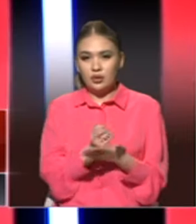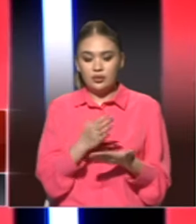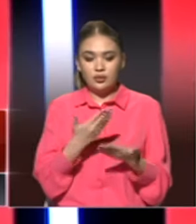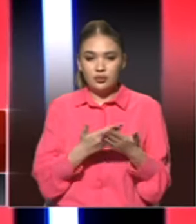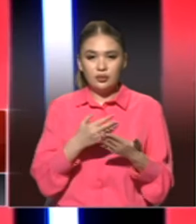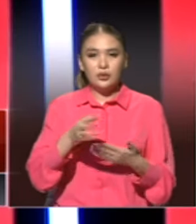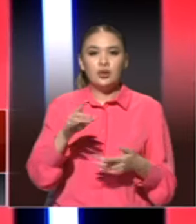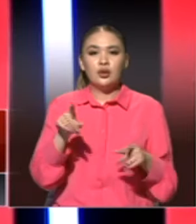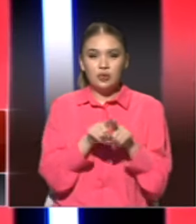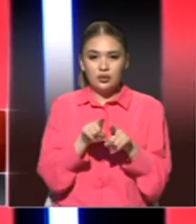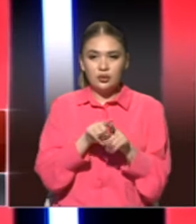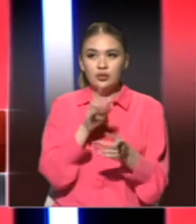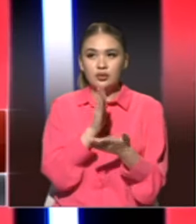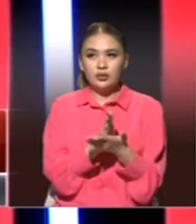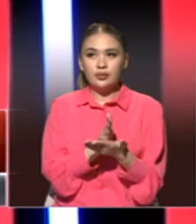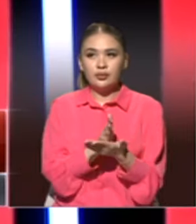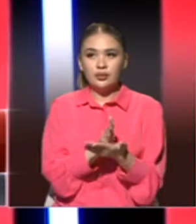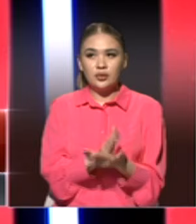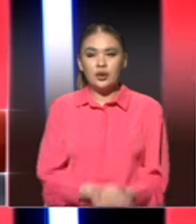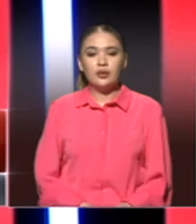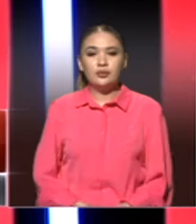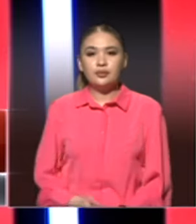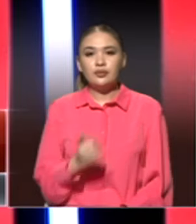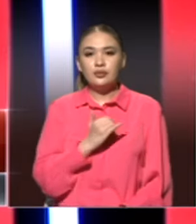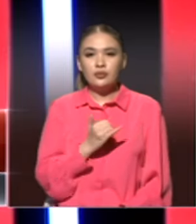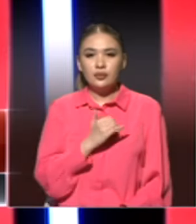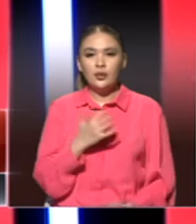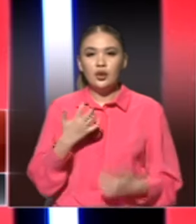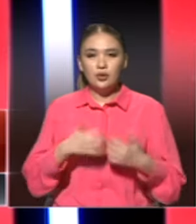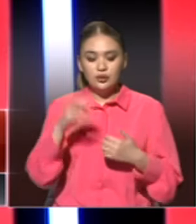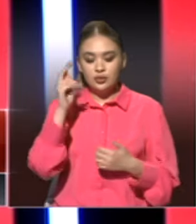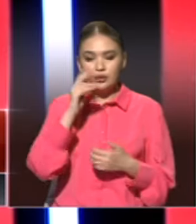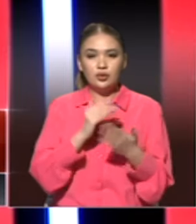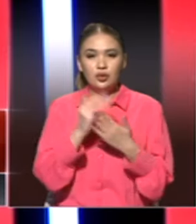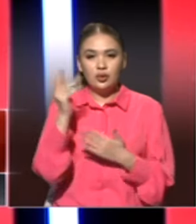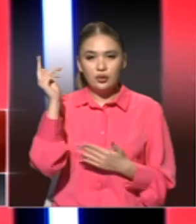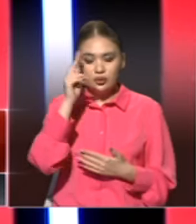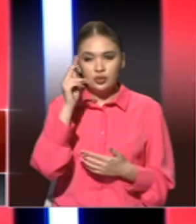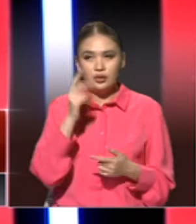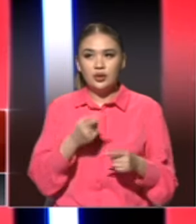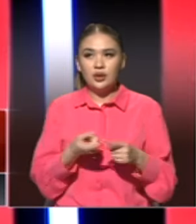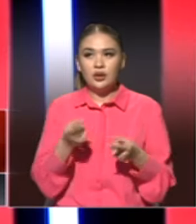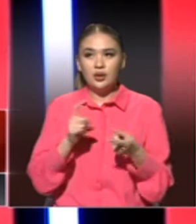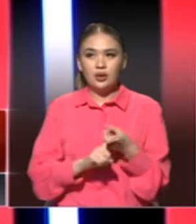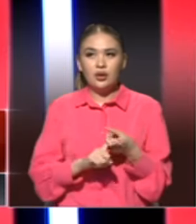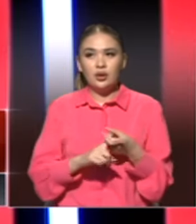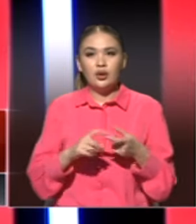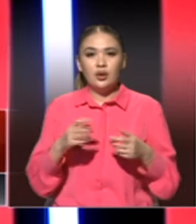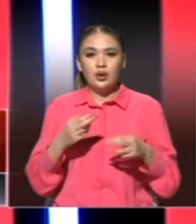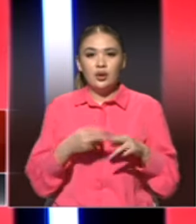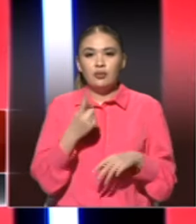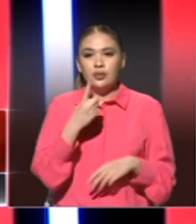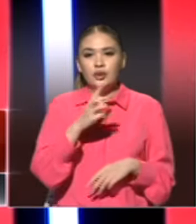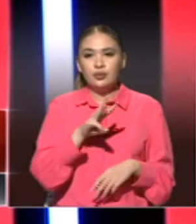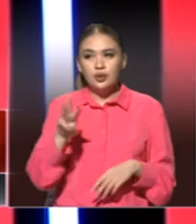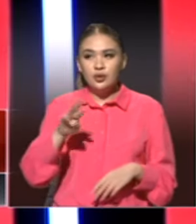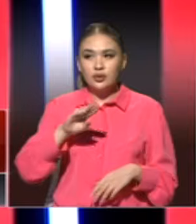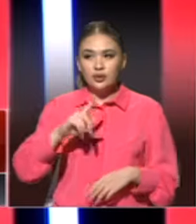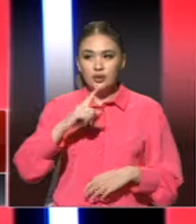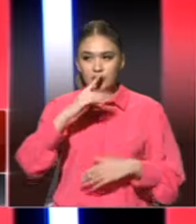ұтылады. Ұтатын тек қана сол миллион, бізде орта білімнің бағасы, жоғарғы оқу орындарындағы білімнің бағасы, орташа бағасы 1 миллион теңгенің көлемінде